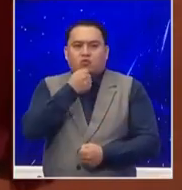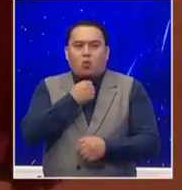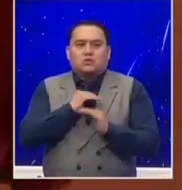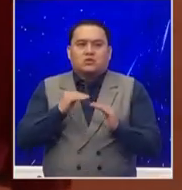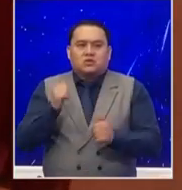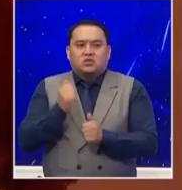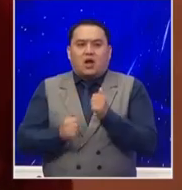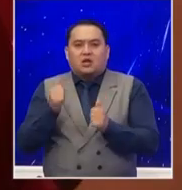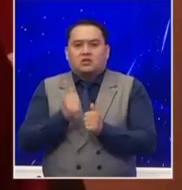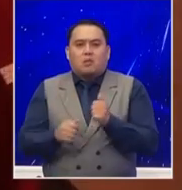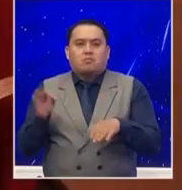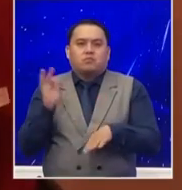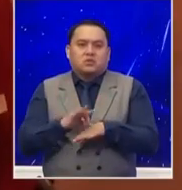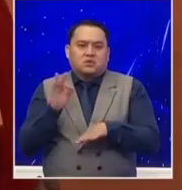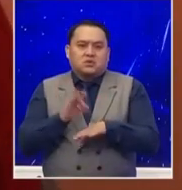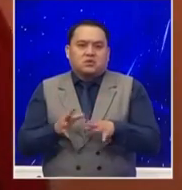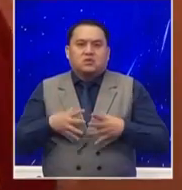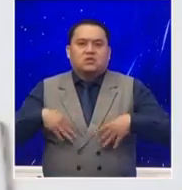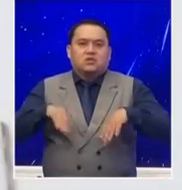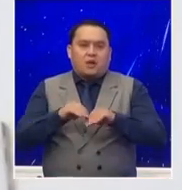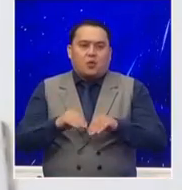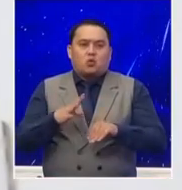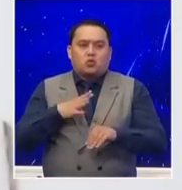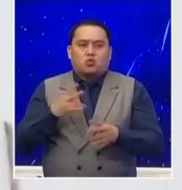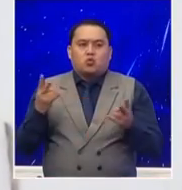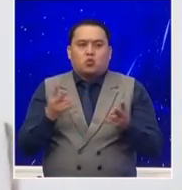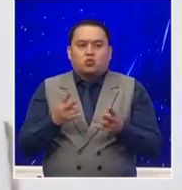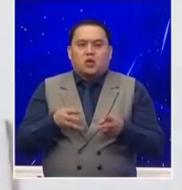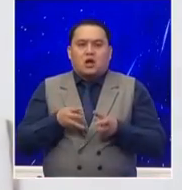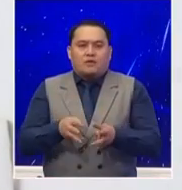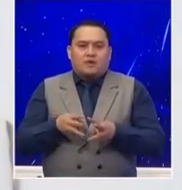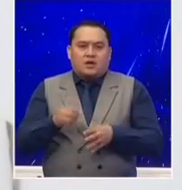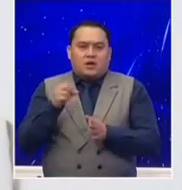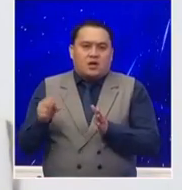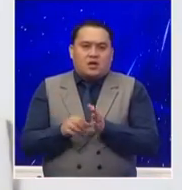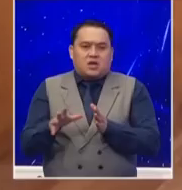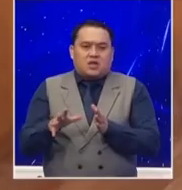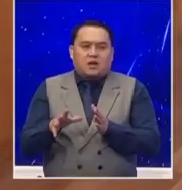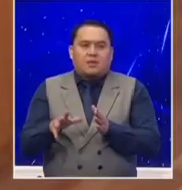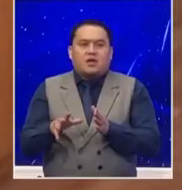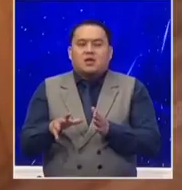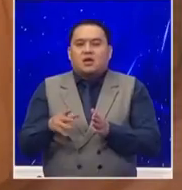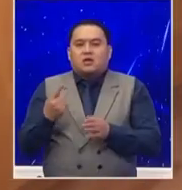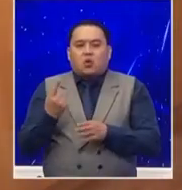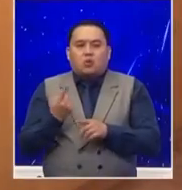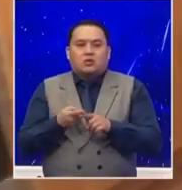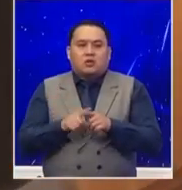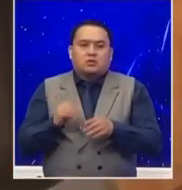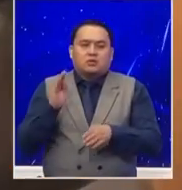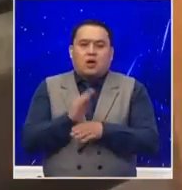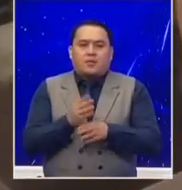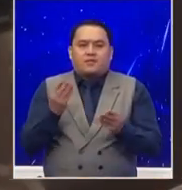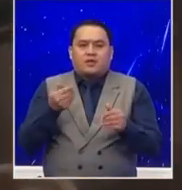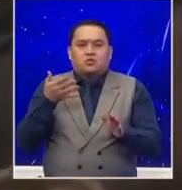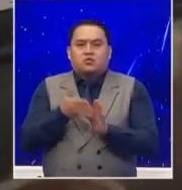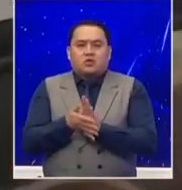дети часто болеют. К тому же многие семьи уже который год вынуждены обогреваться электрическими печами. С одной стороны, это дополнительные